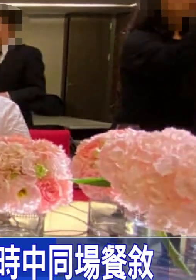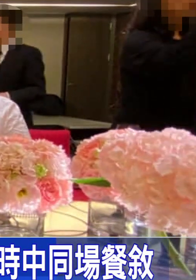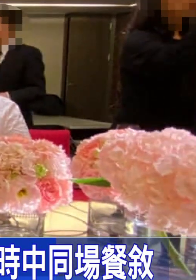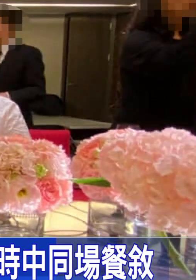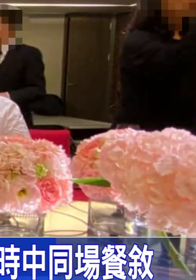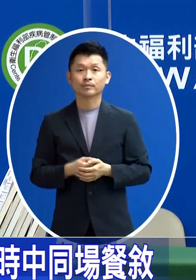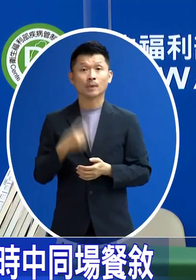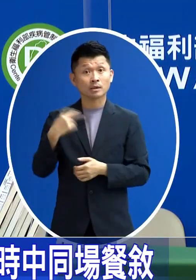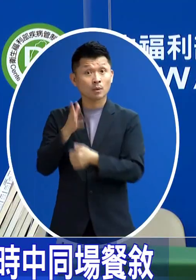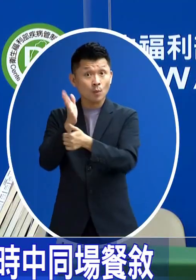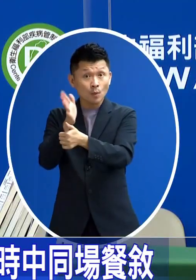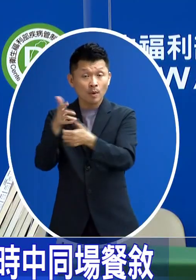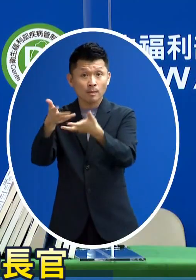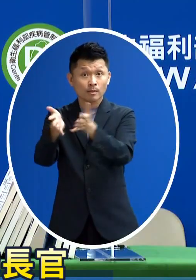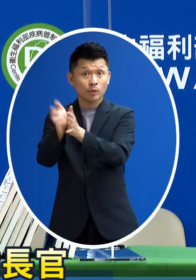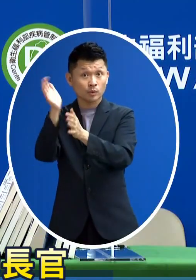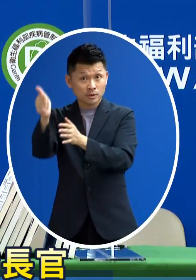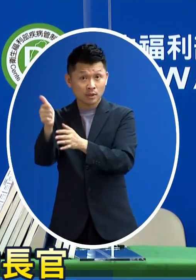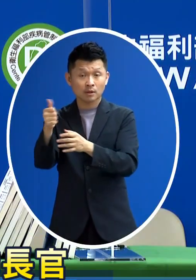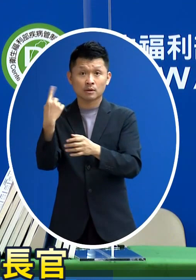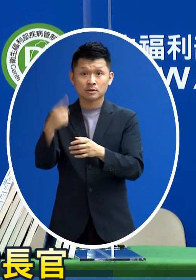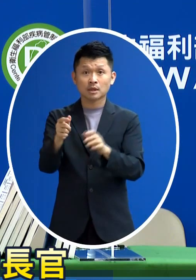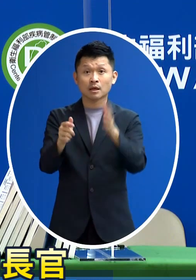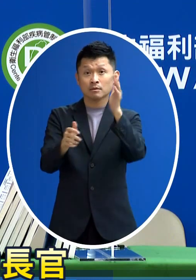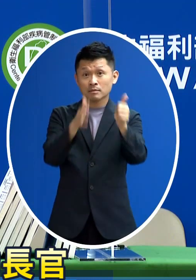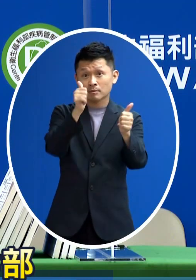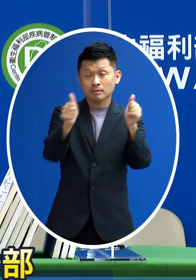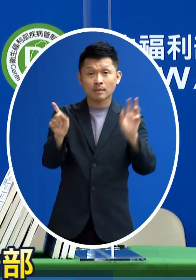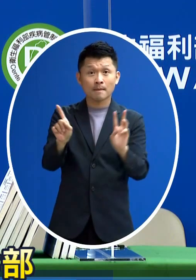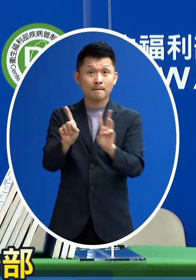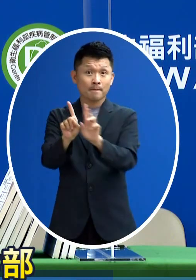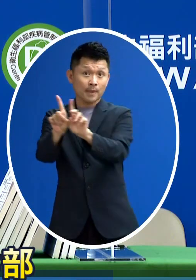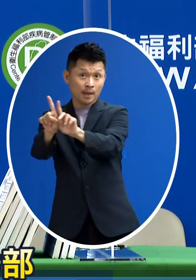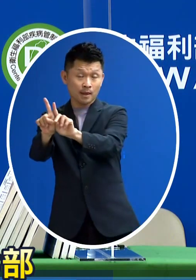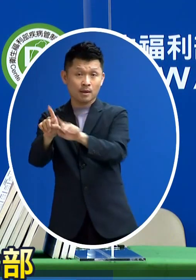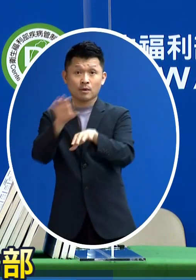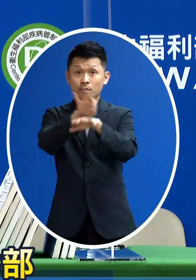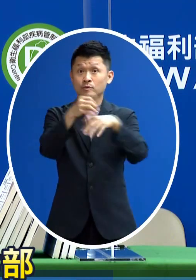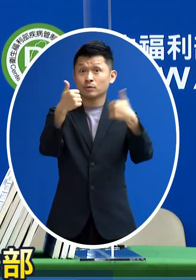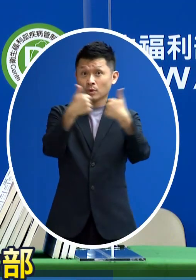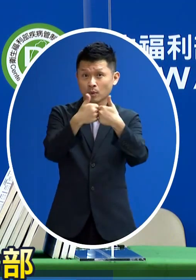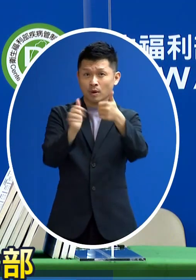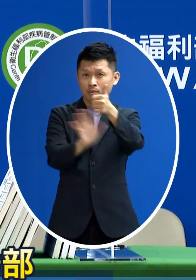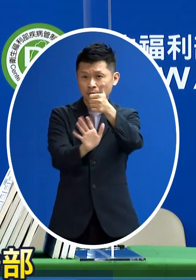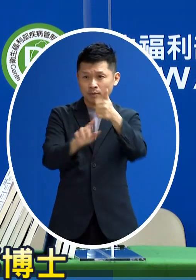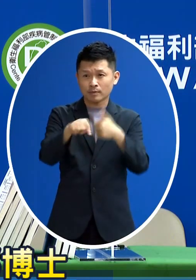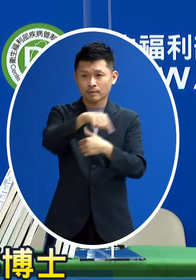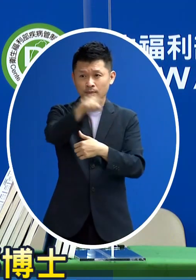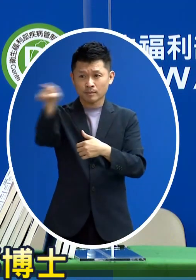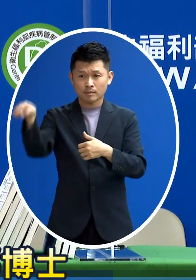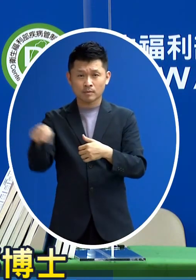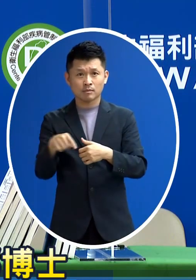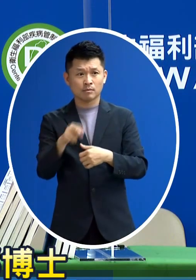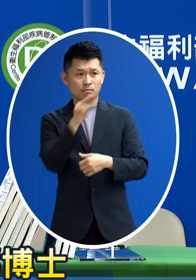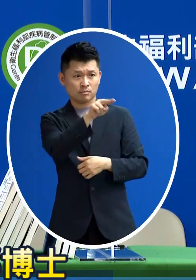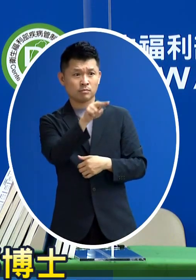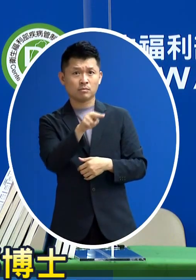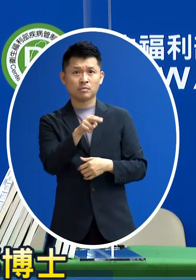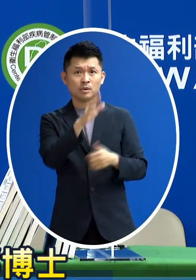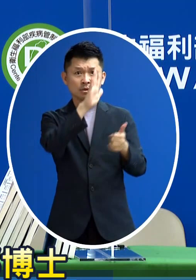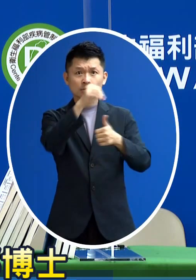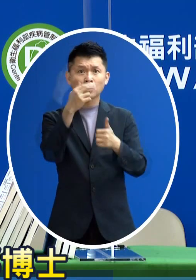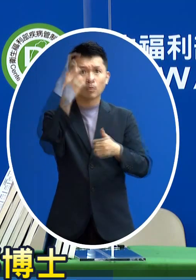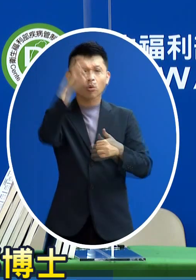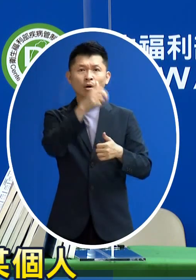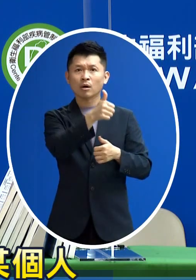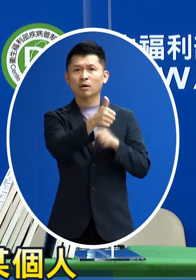关系匪浅。 部长以及一起陪同的长官，还有就是这个学会相关的干部，都没有人认识，都没有人知道谁是